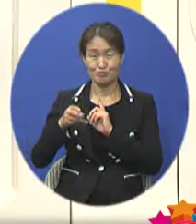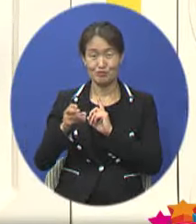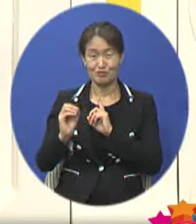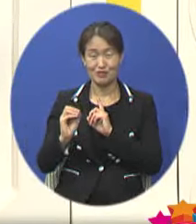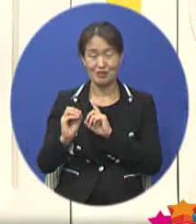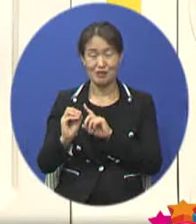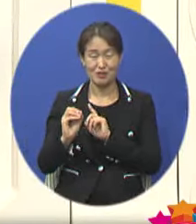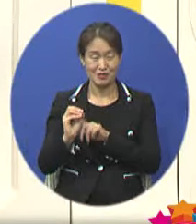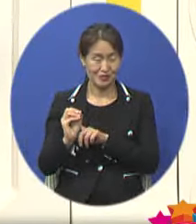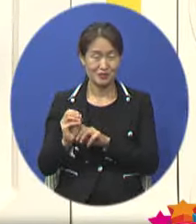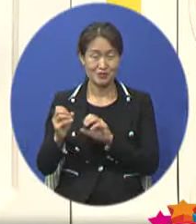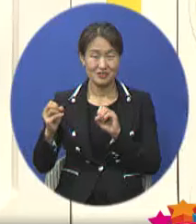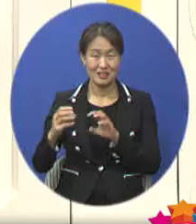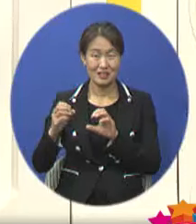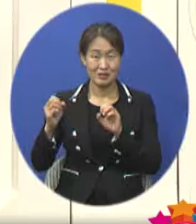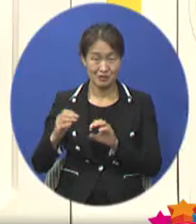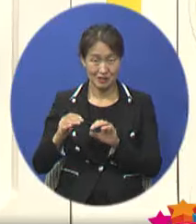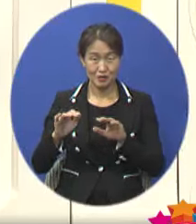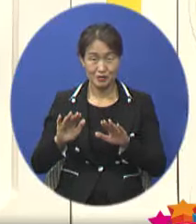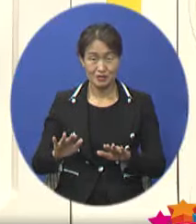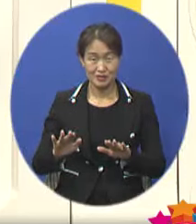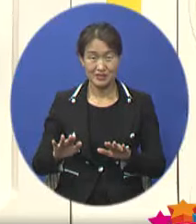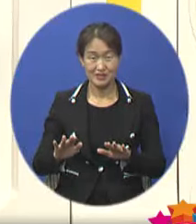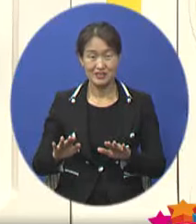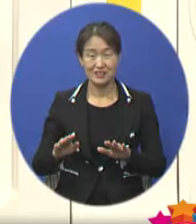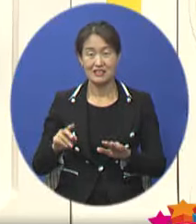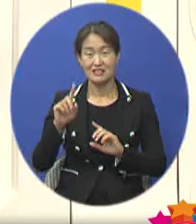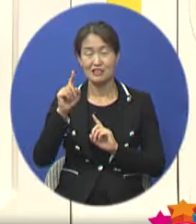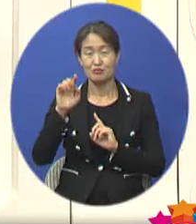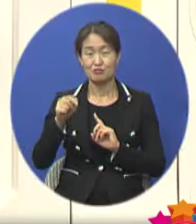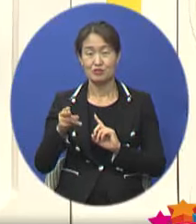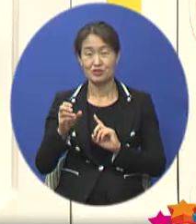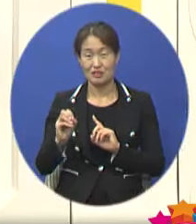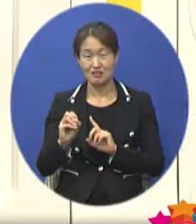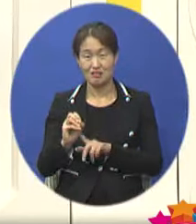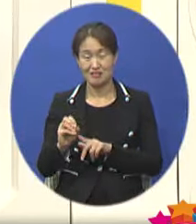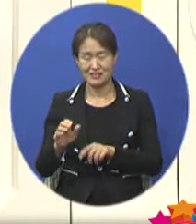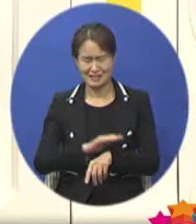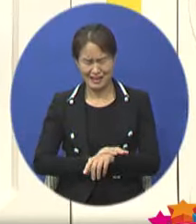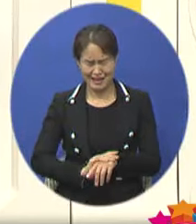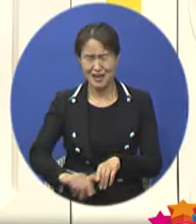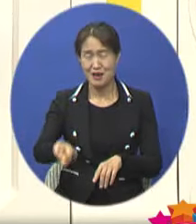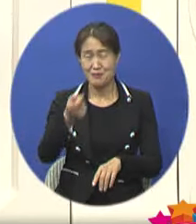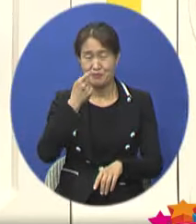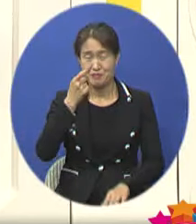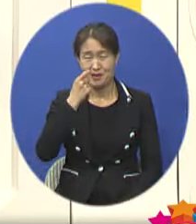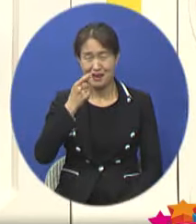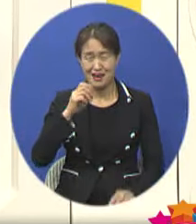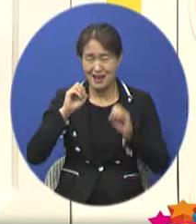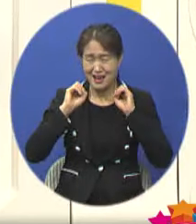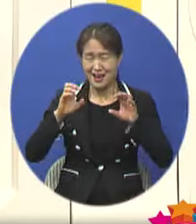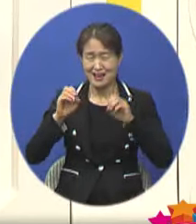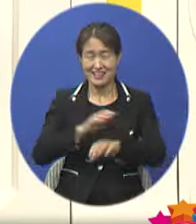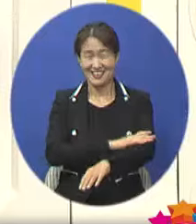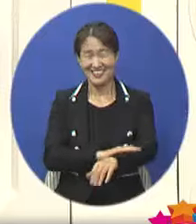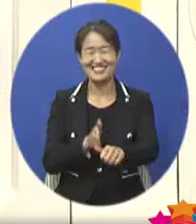만났는데, 우리 교대에 나왔는 이우영 씨 노래, 잘 배워서 널리 널리